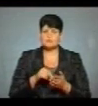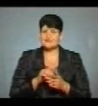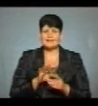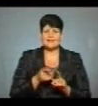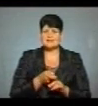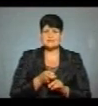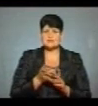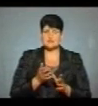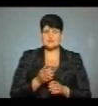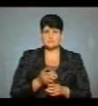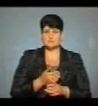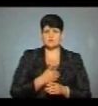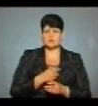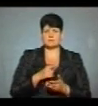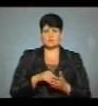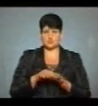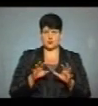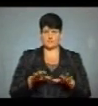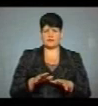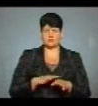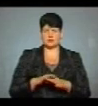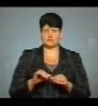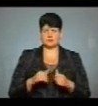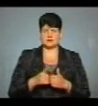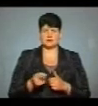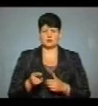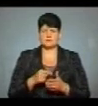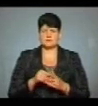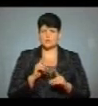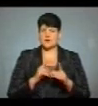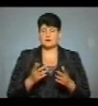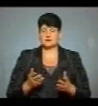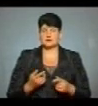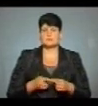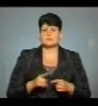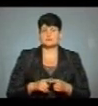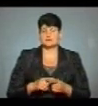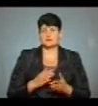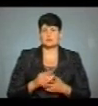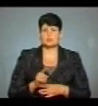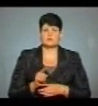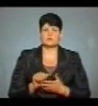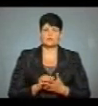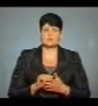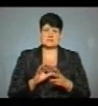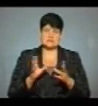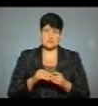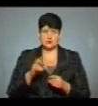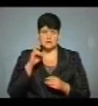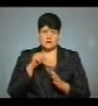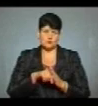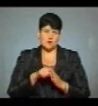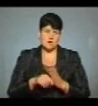від волі міського голови виконавчого комітету Тернопільської міської ради, тому що це є нормативні документи загальнодержавного